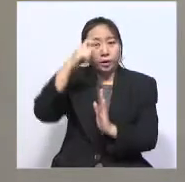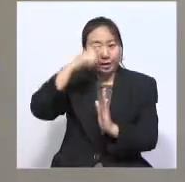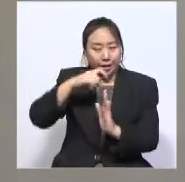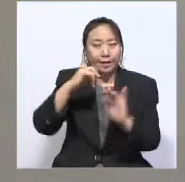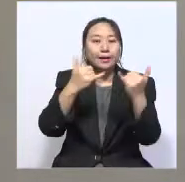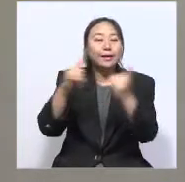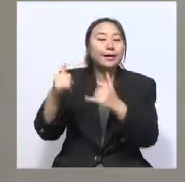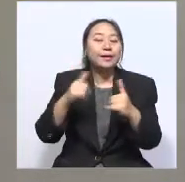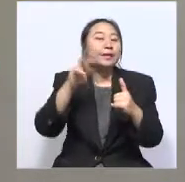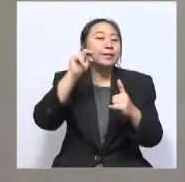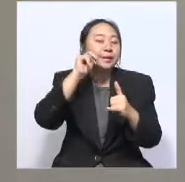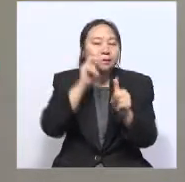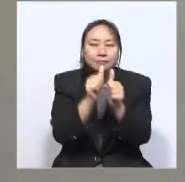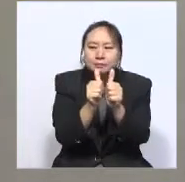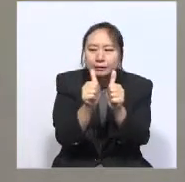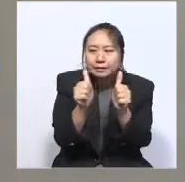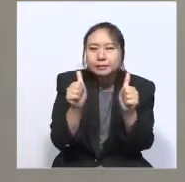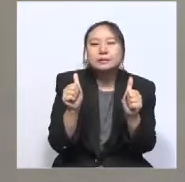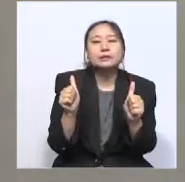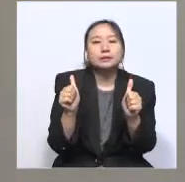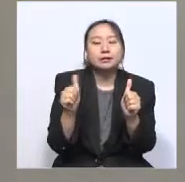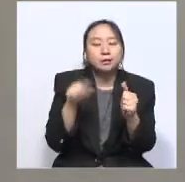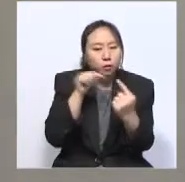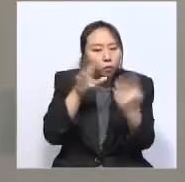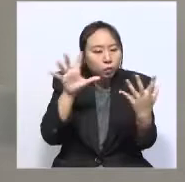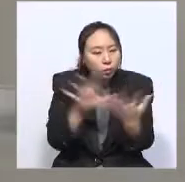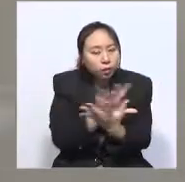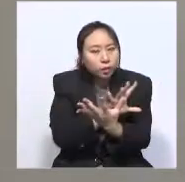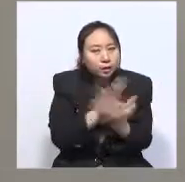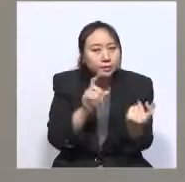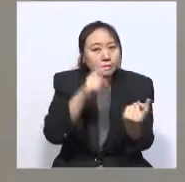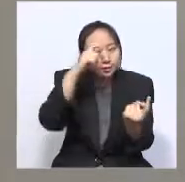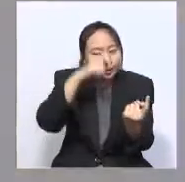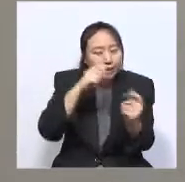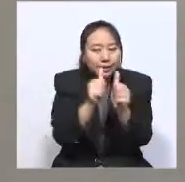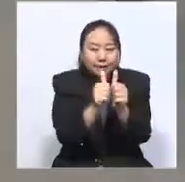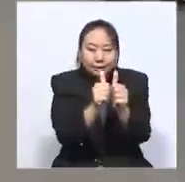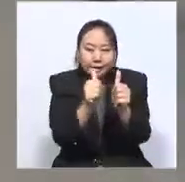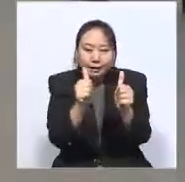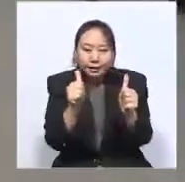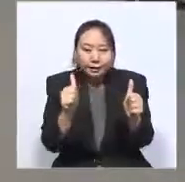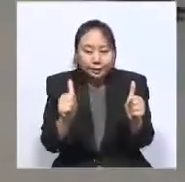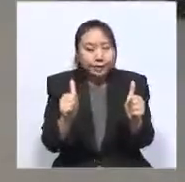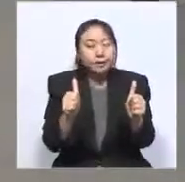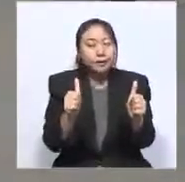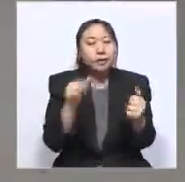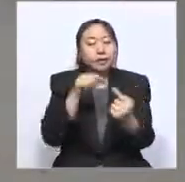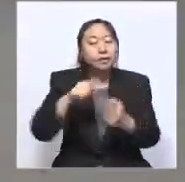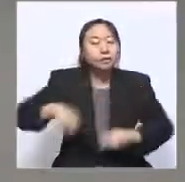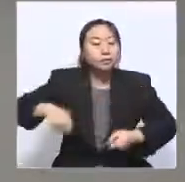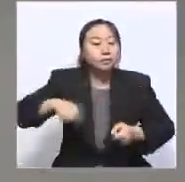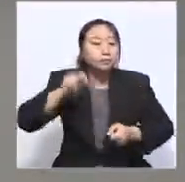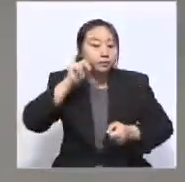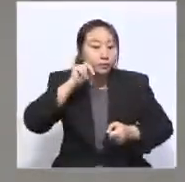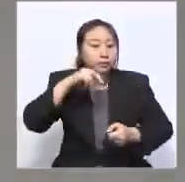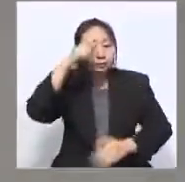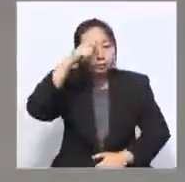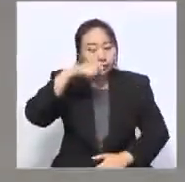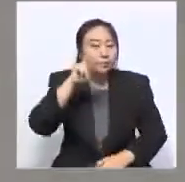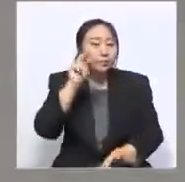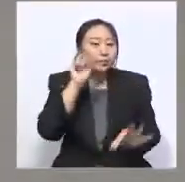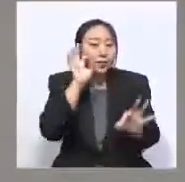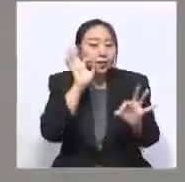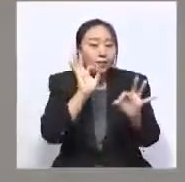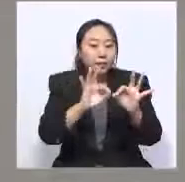ละเล่นน้ำสงกรานต์กันอย่างสร้างสรรค์ด้วยการสืบสานคุณค่าประเพณีที่งดงามตามแนวทางสงกรานต์วิถีไทยใช้